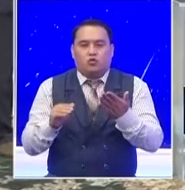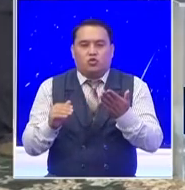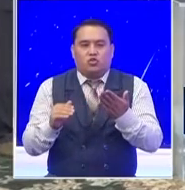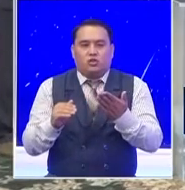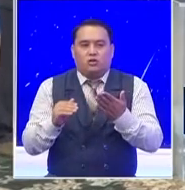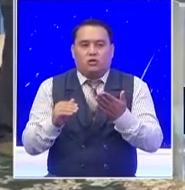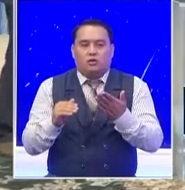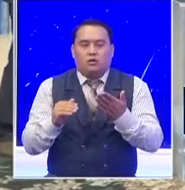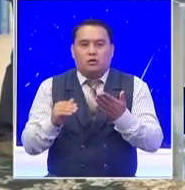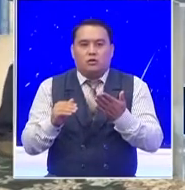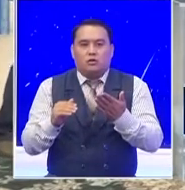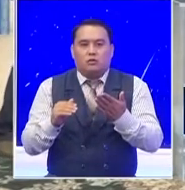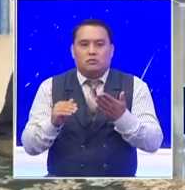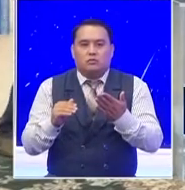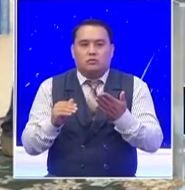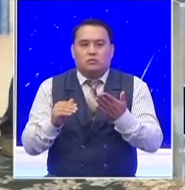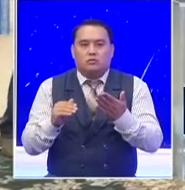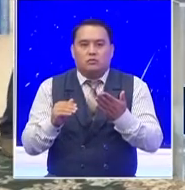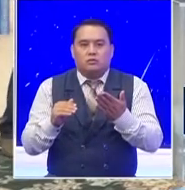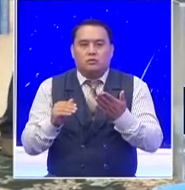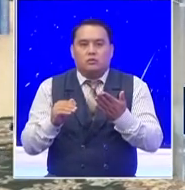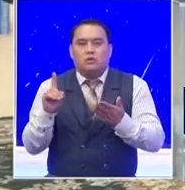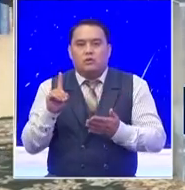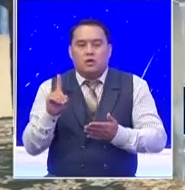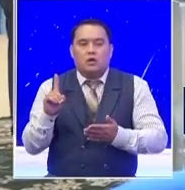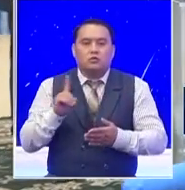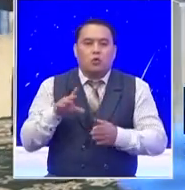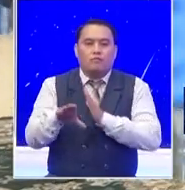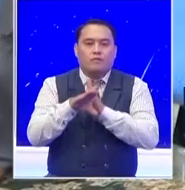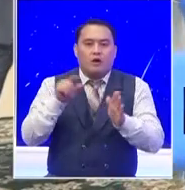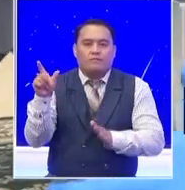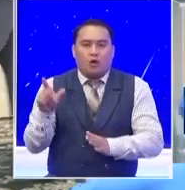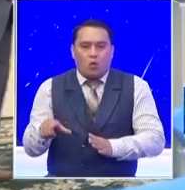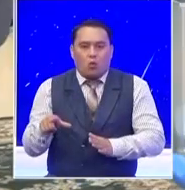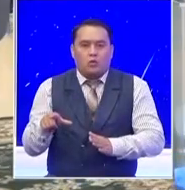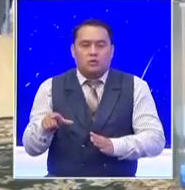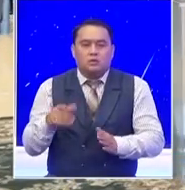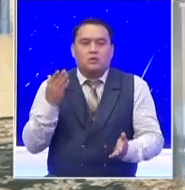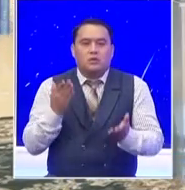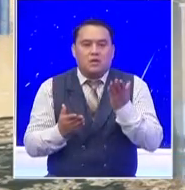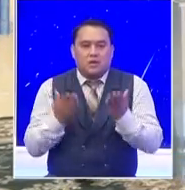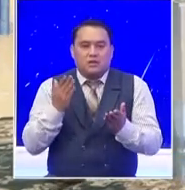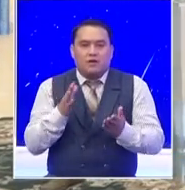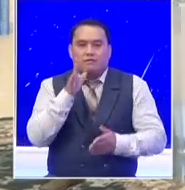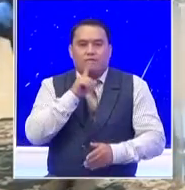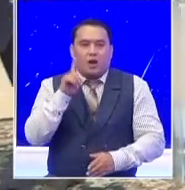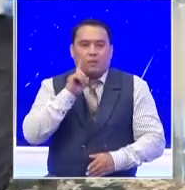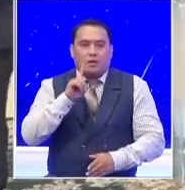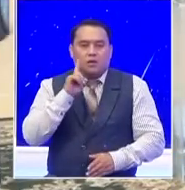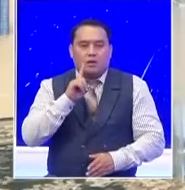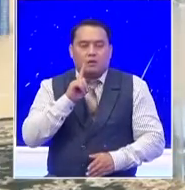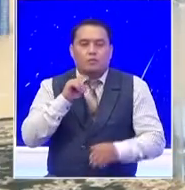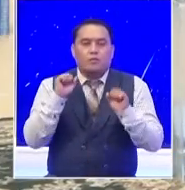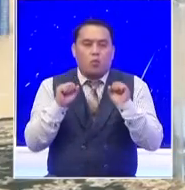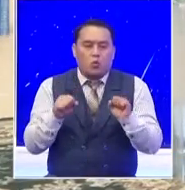всем возможности даны. И проголосовал, пошел на место, посидел. И